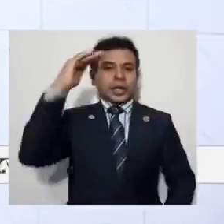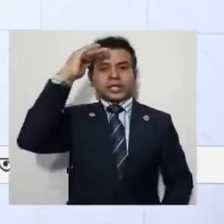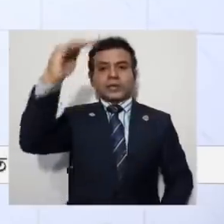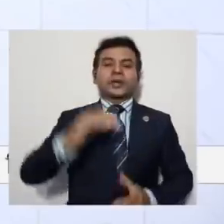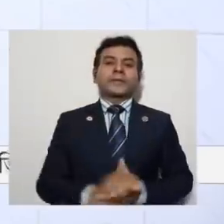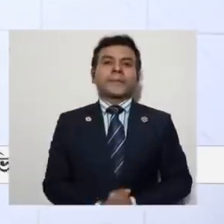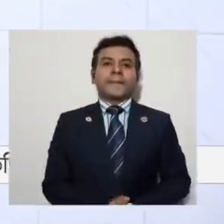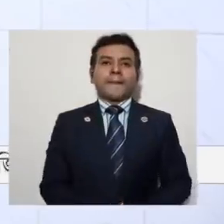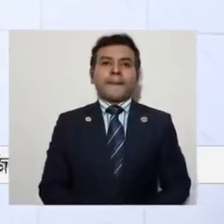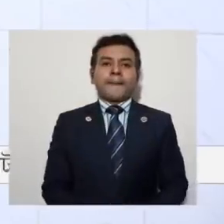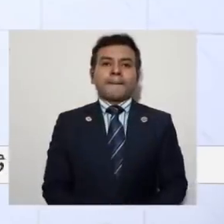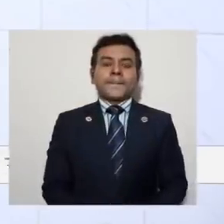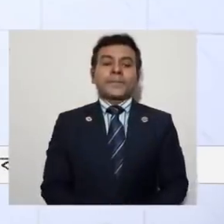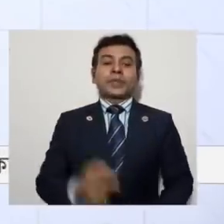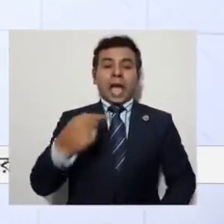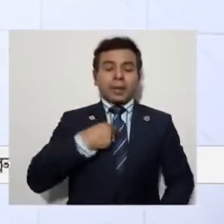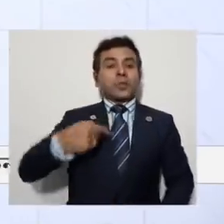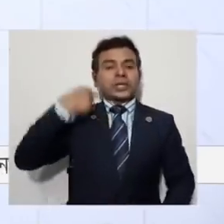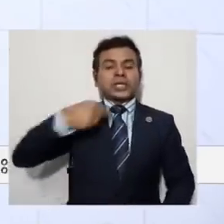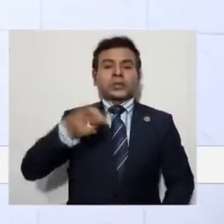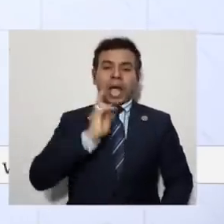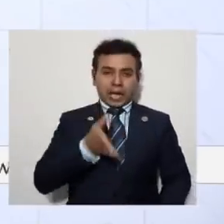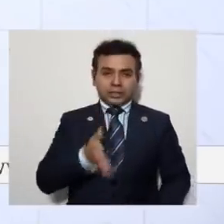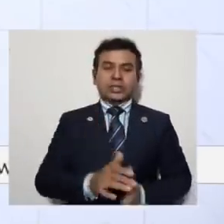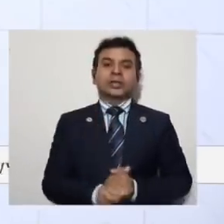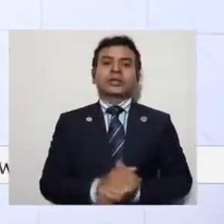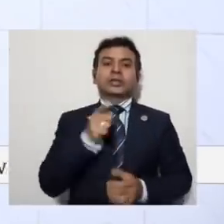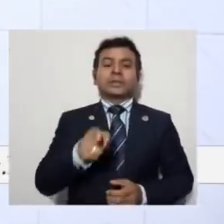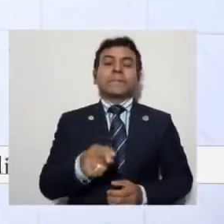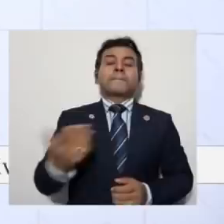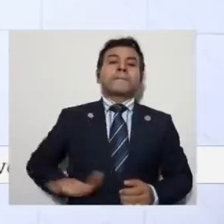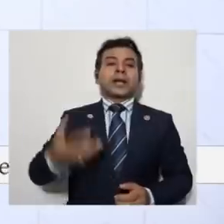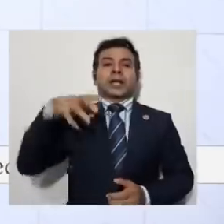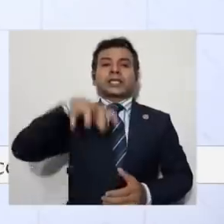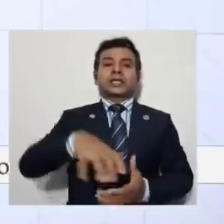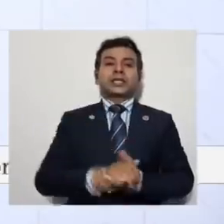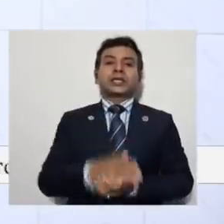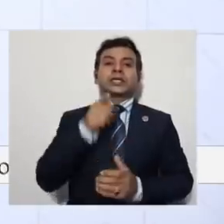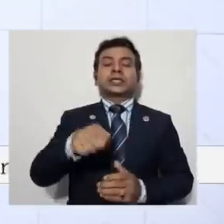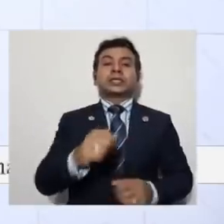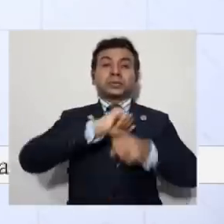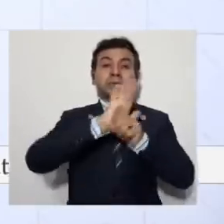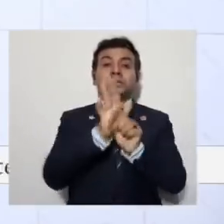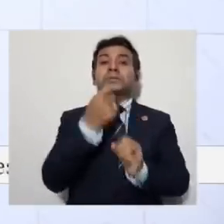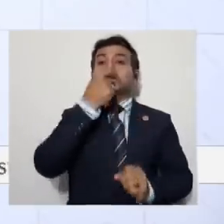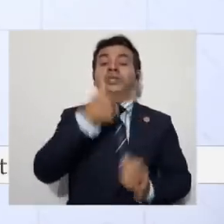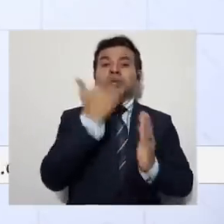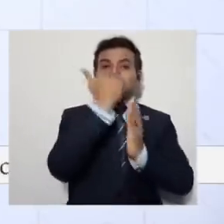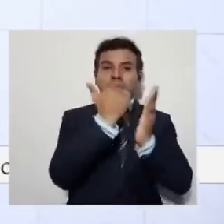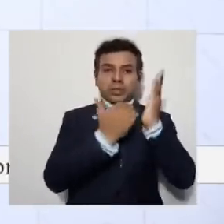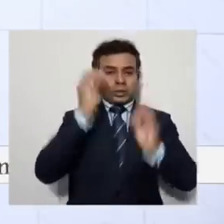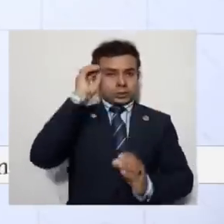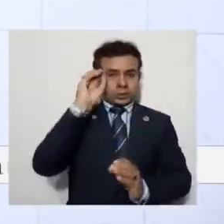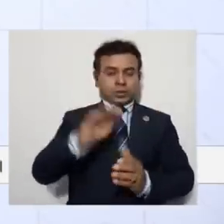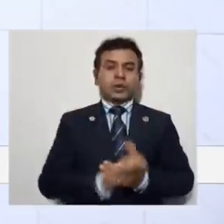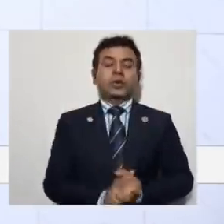কোভিড-19 স্বাস্থ্য বিষয়ক বুলেটিনে আছেন, আসসালামু আলাইকুম। আমরা প্রতিদিনের মতো আজকেও